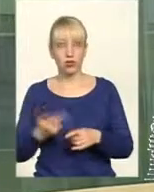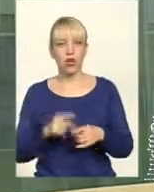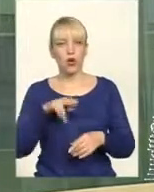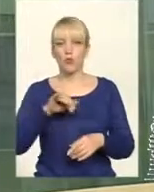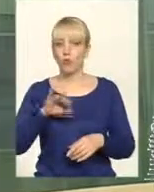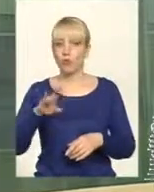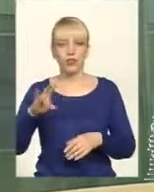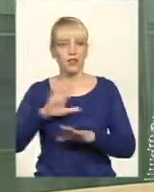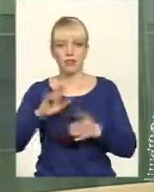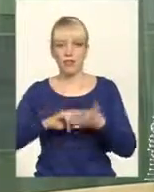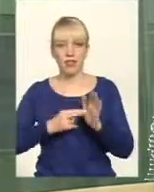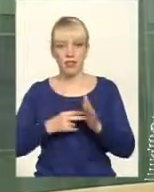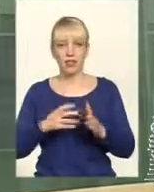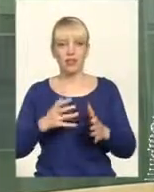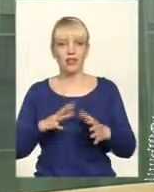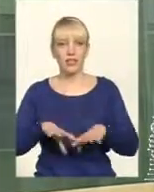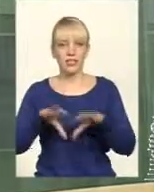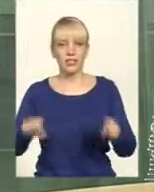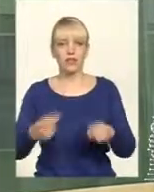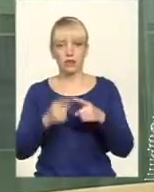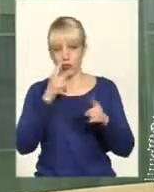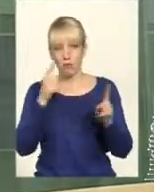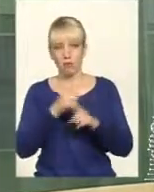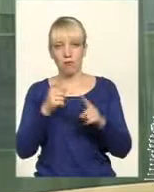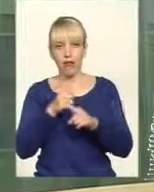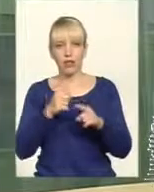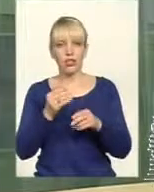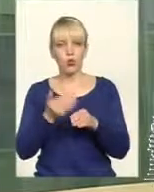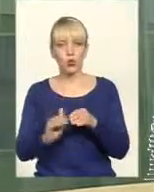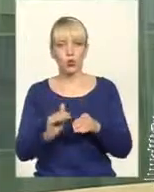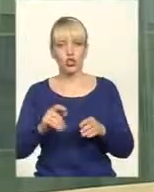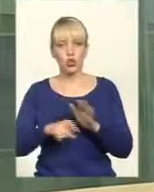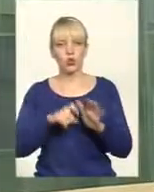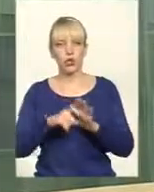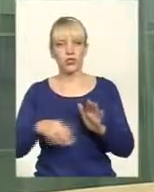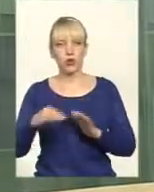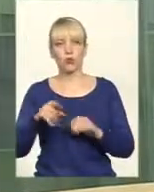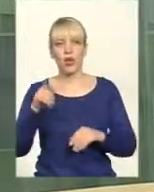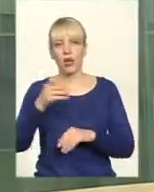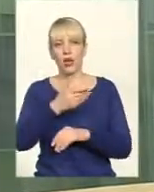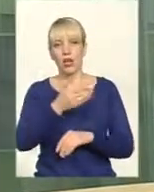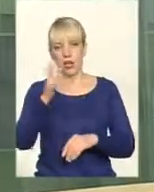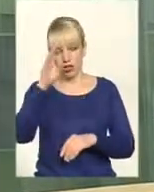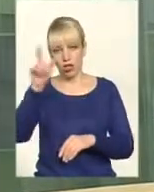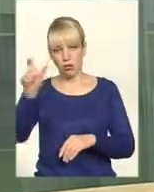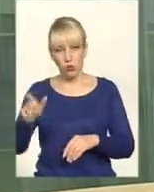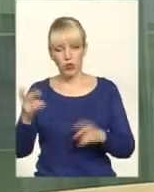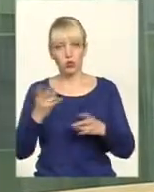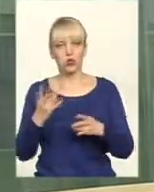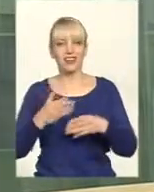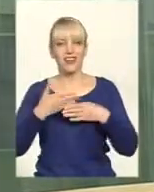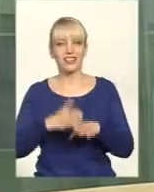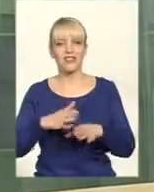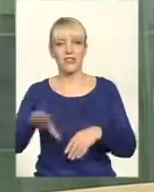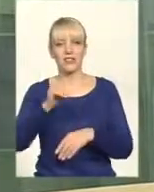Путин не планировал завоевать вот этот маленький кусочек Донецкой области. Ему нужен развал всей Украины. И